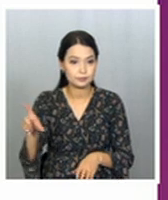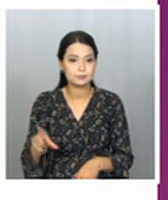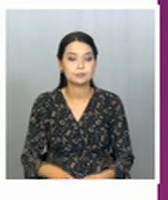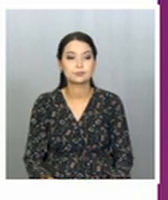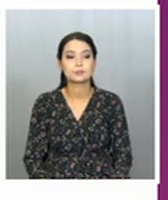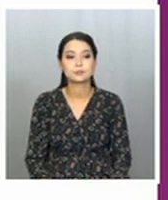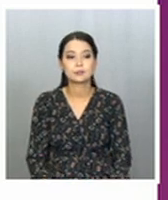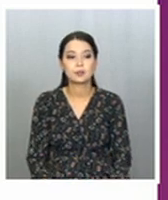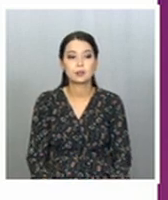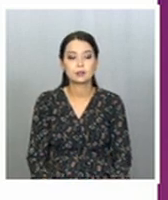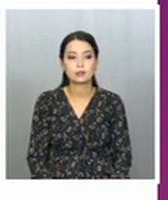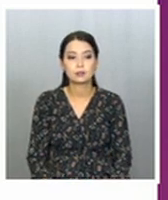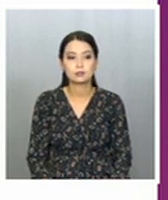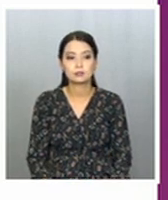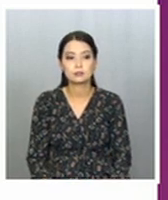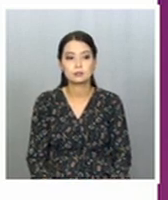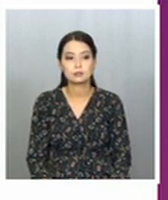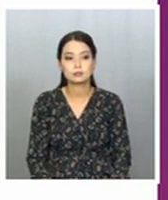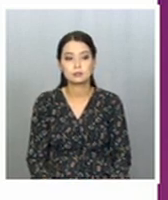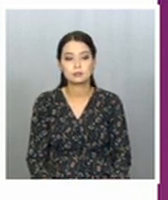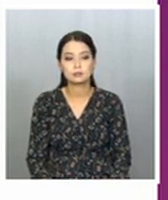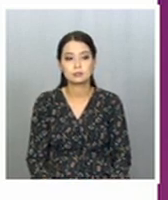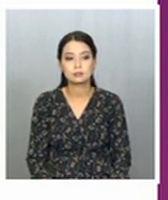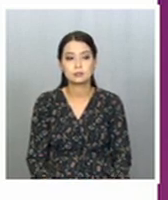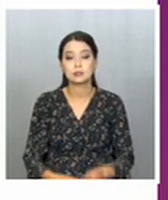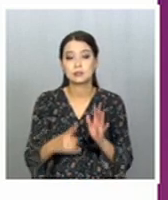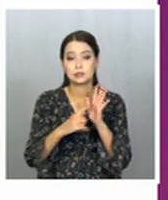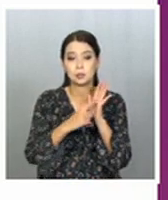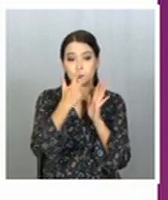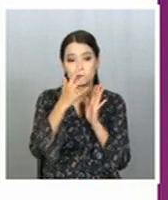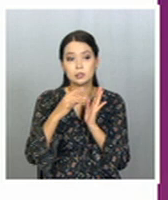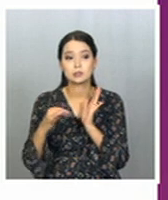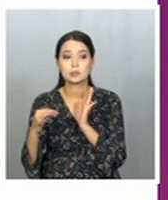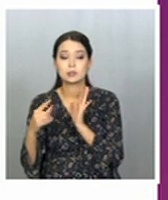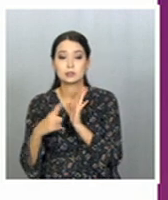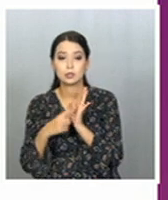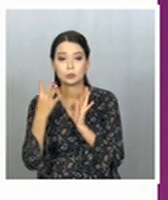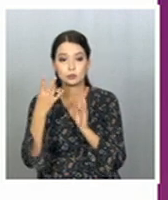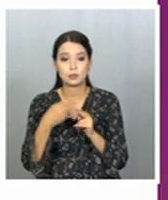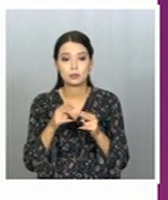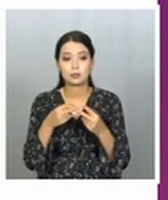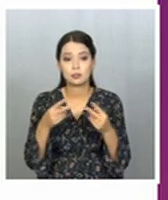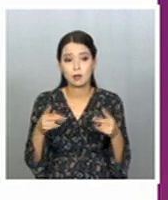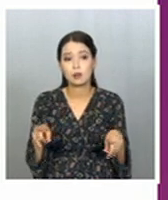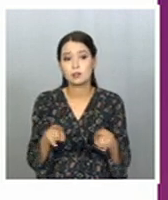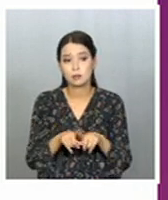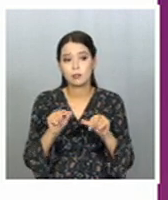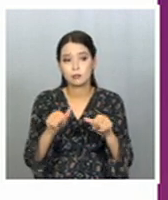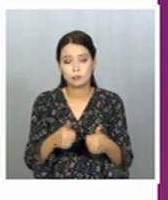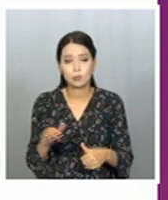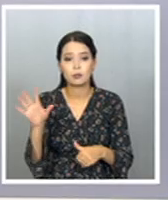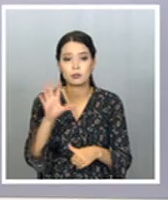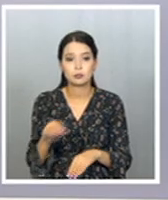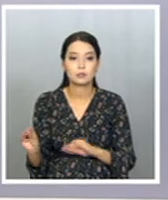7-ден 3 теруіміз 7-ден 4 теруіне тең екен. Әрине, бұл жерде қайтадан біз сол жағын шығарып